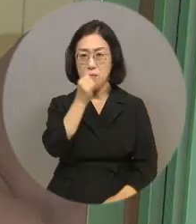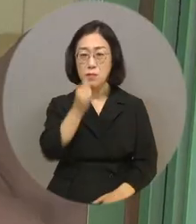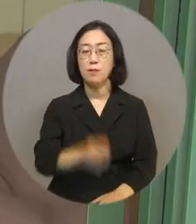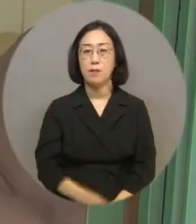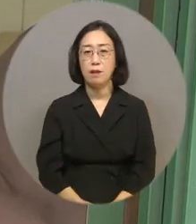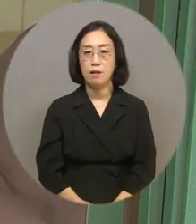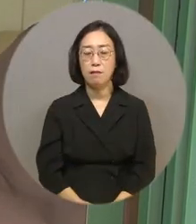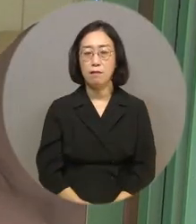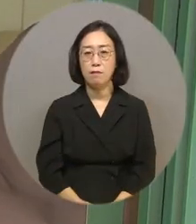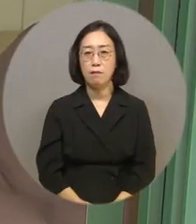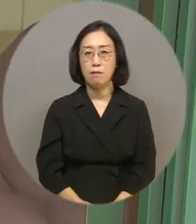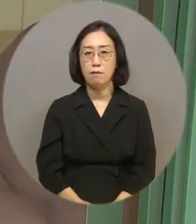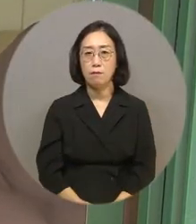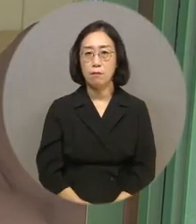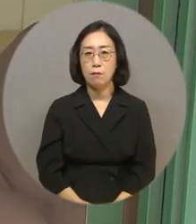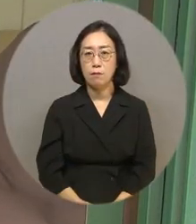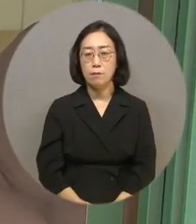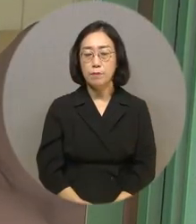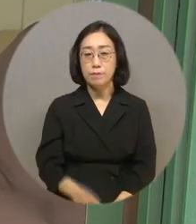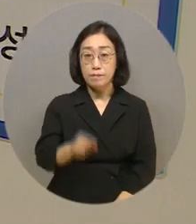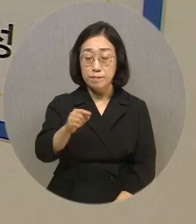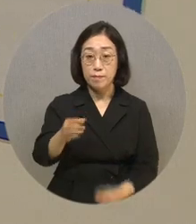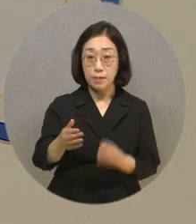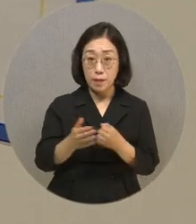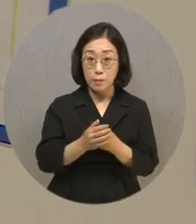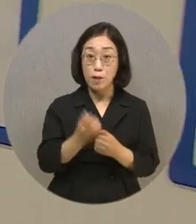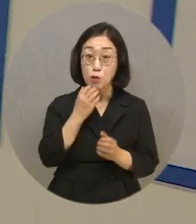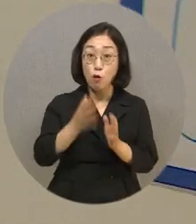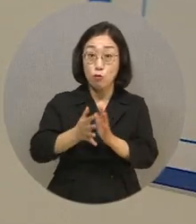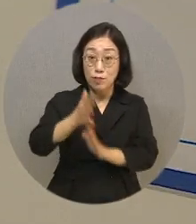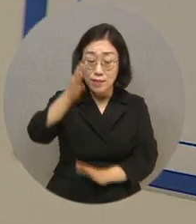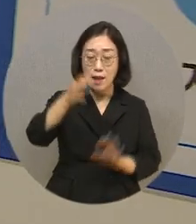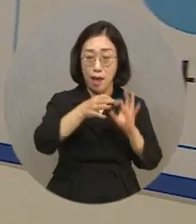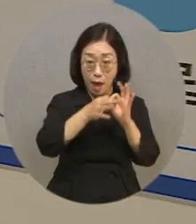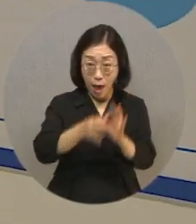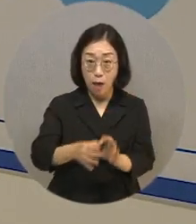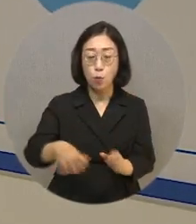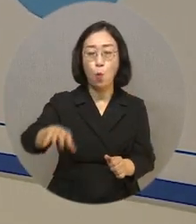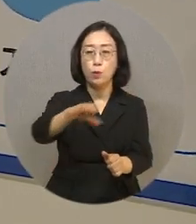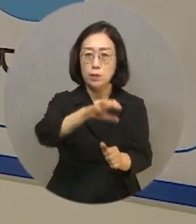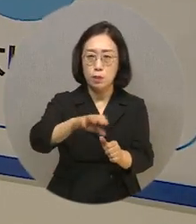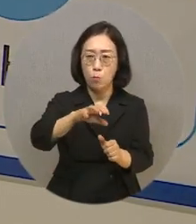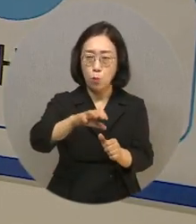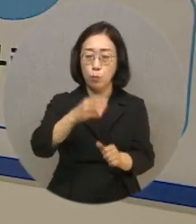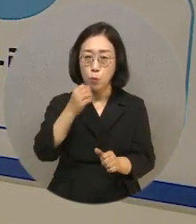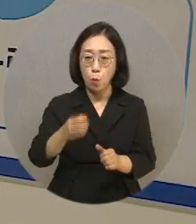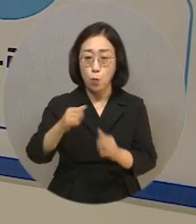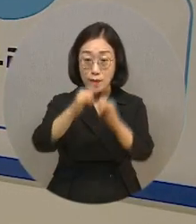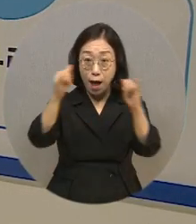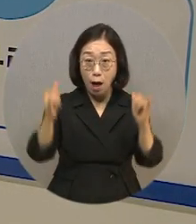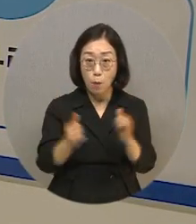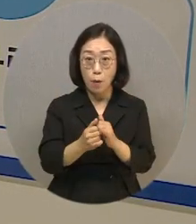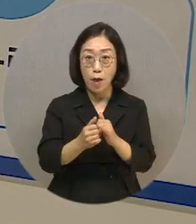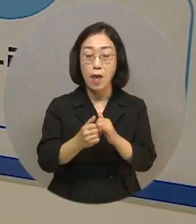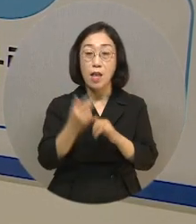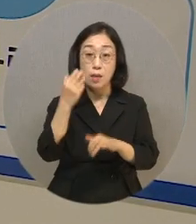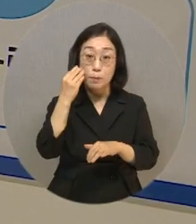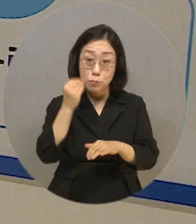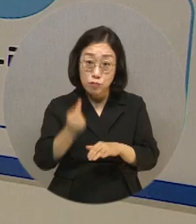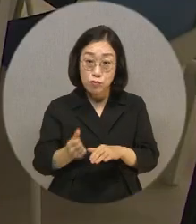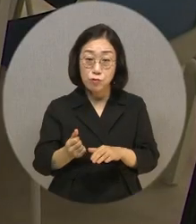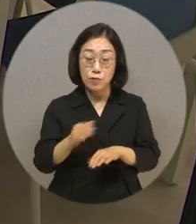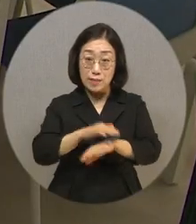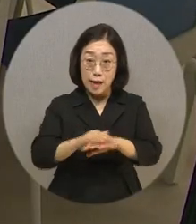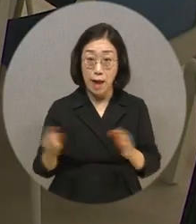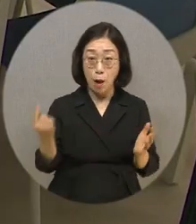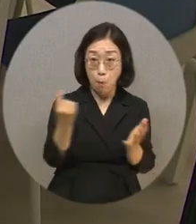발생하고 있습니다 이에시는 지속적인 돌봄을 제공하고 사회 적응과 자른 영향을 전문적으로 지원할